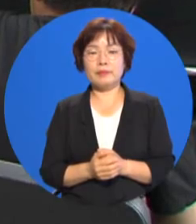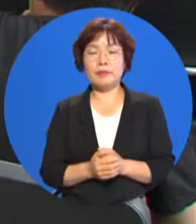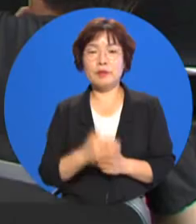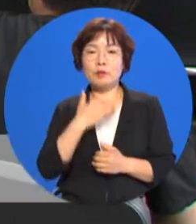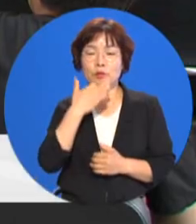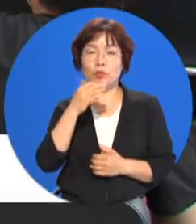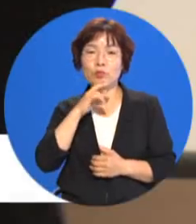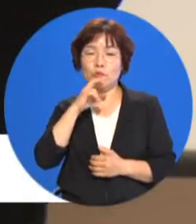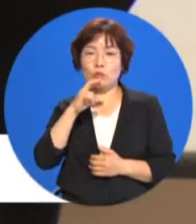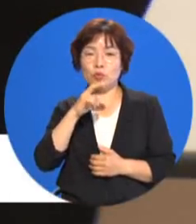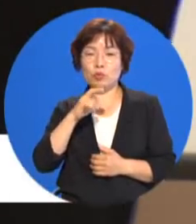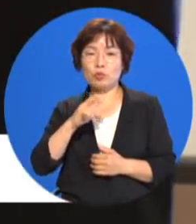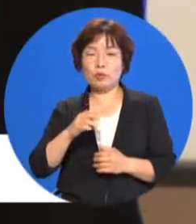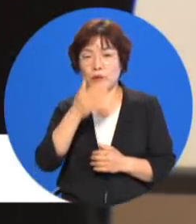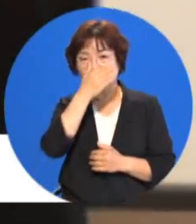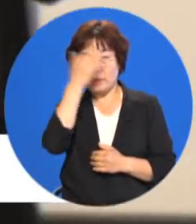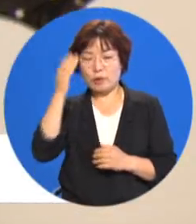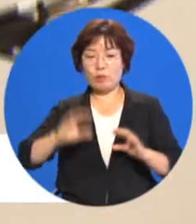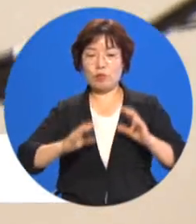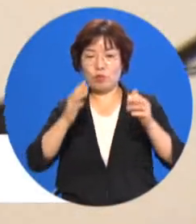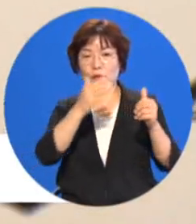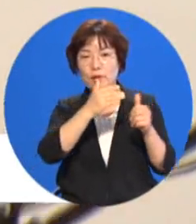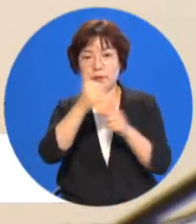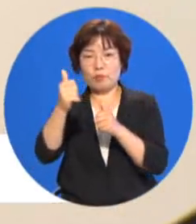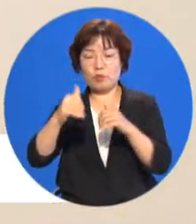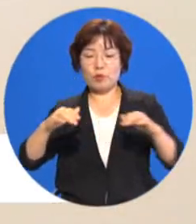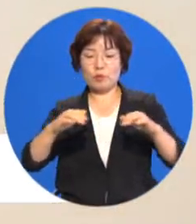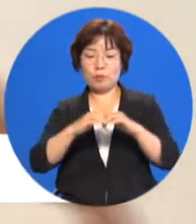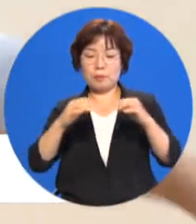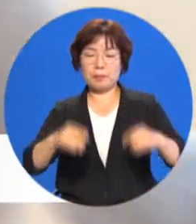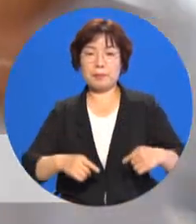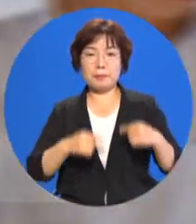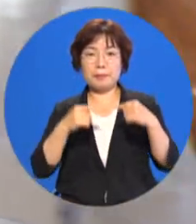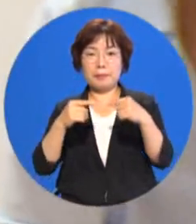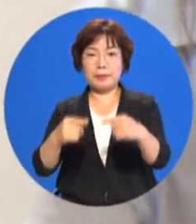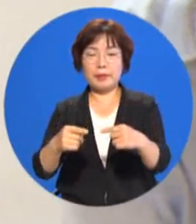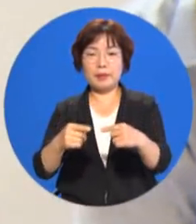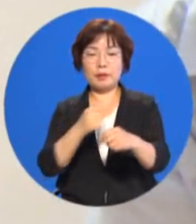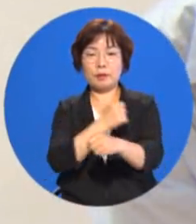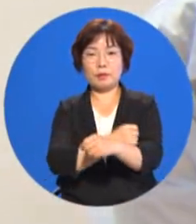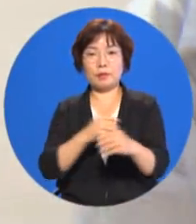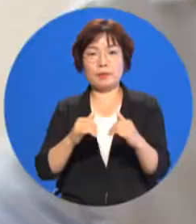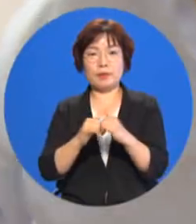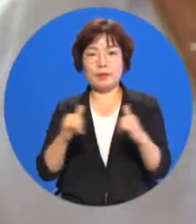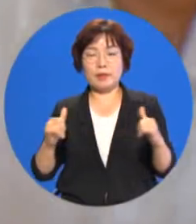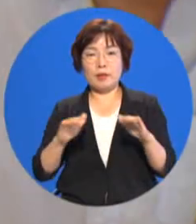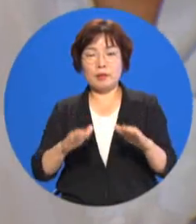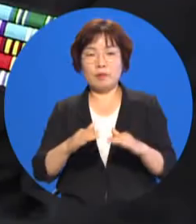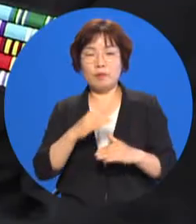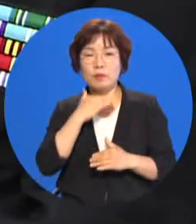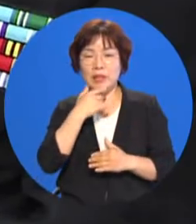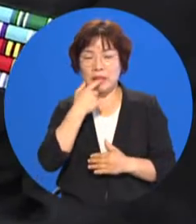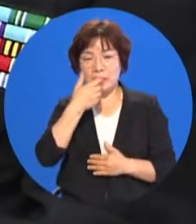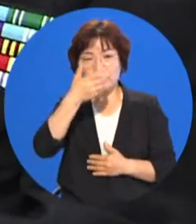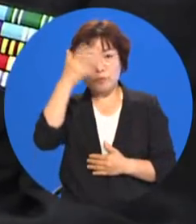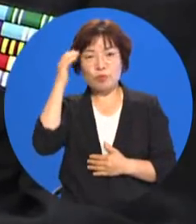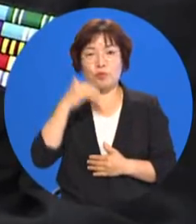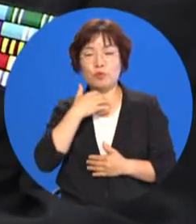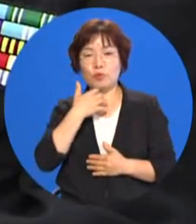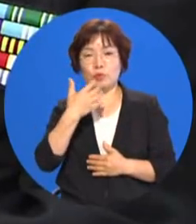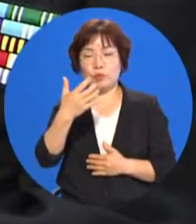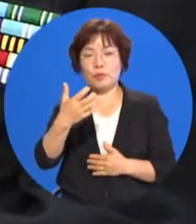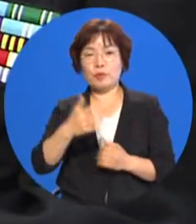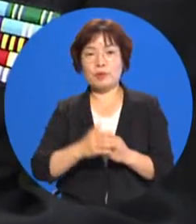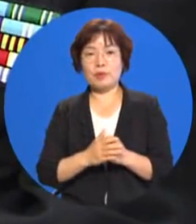19, 20살의 꽃다운 나이에 국가의 부름에 응답했던 참전 유공자들. 이제는 백발의 노인이